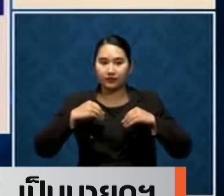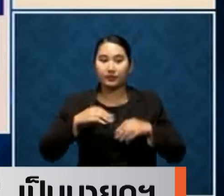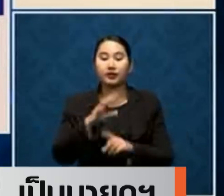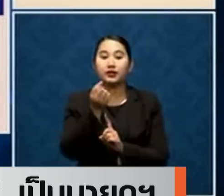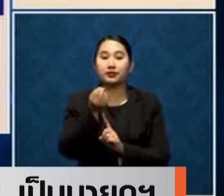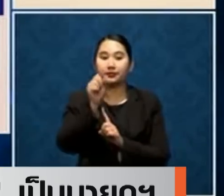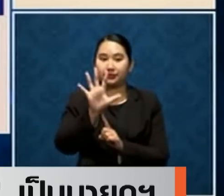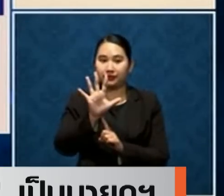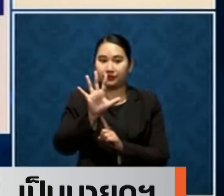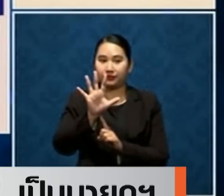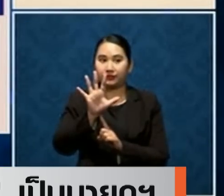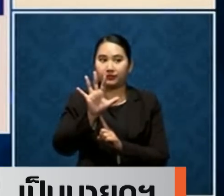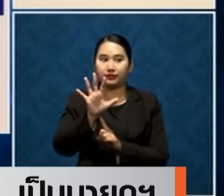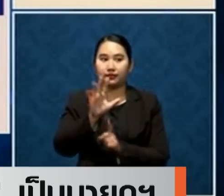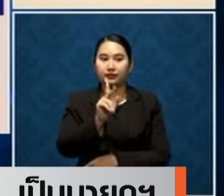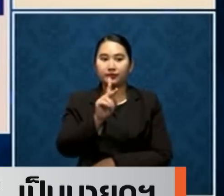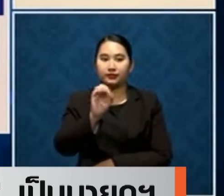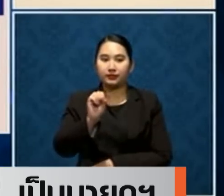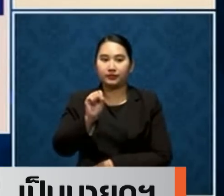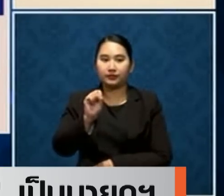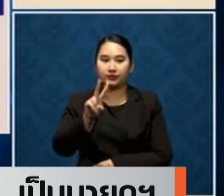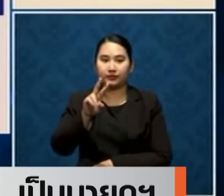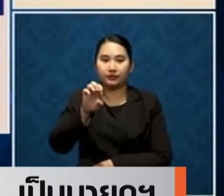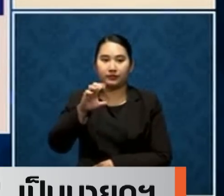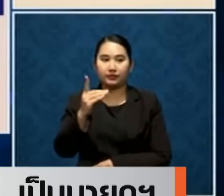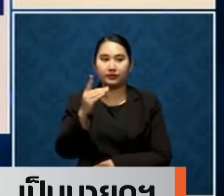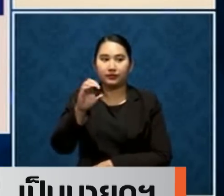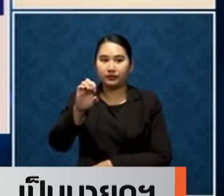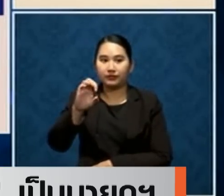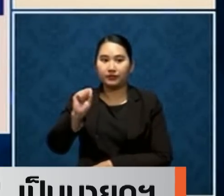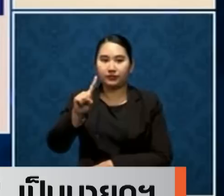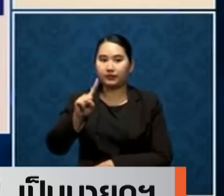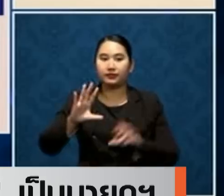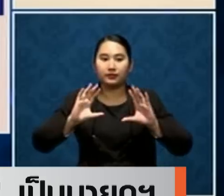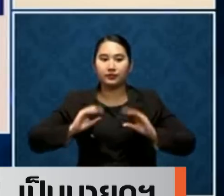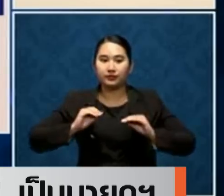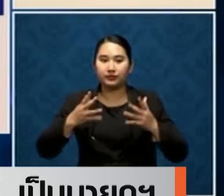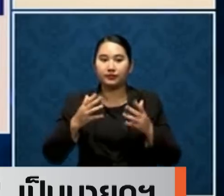15นายกสิดิษฐ์อาชวคุณ ไม่เห็นชอบครับ